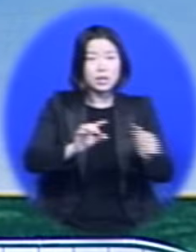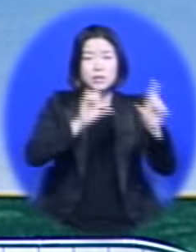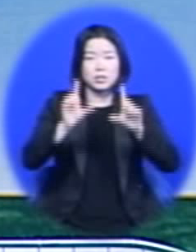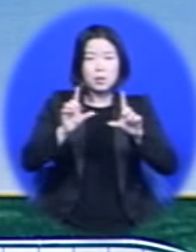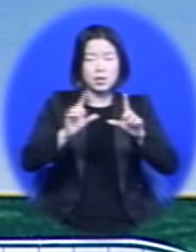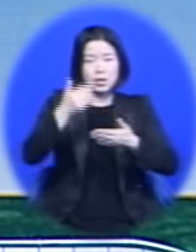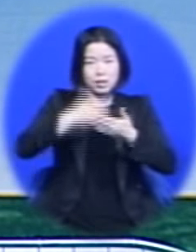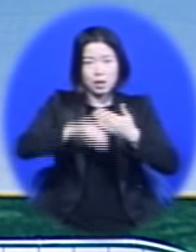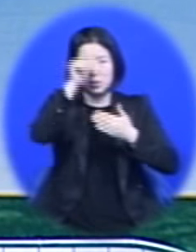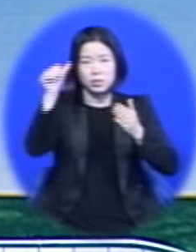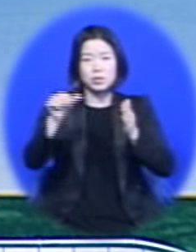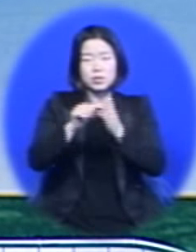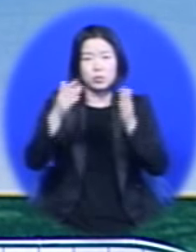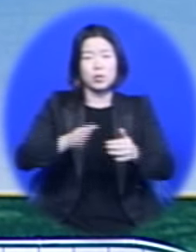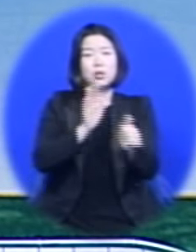남은 생애를 살았습니다.